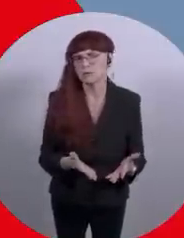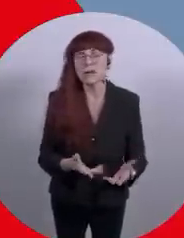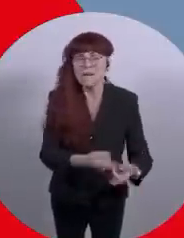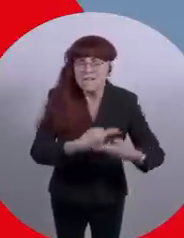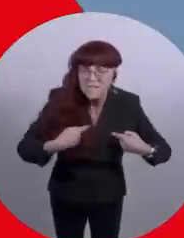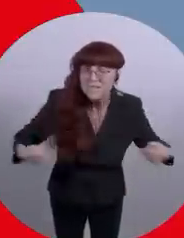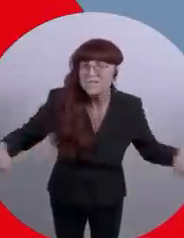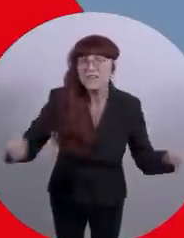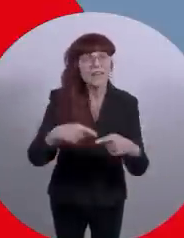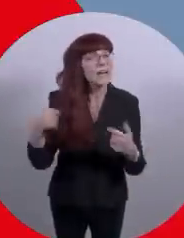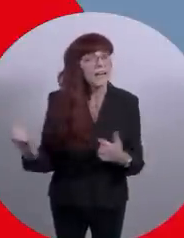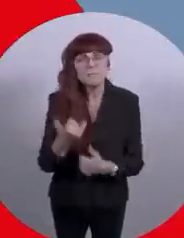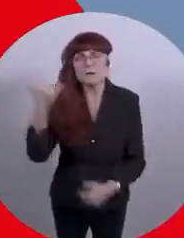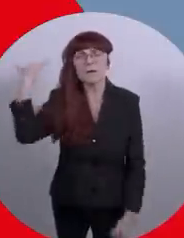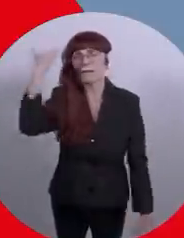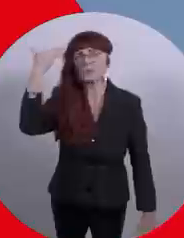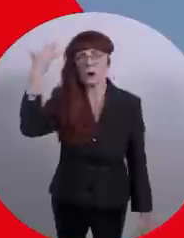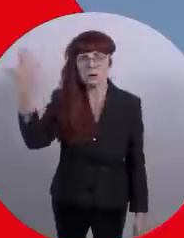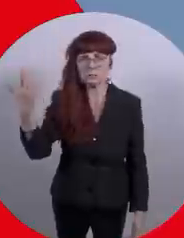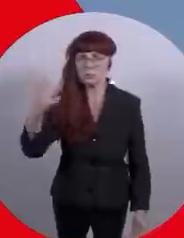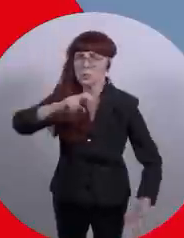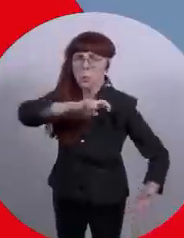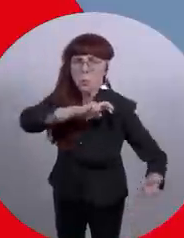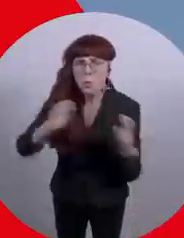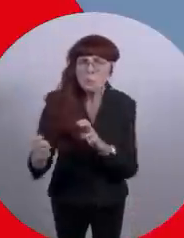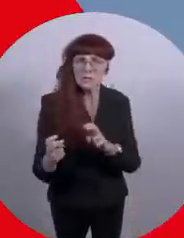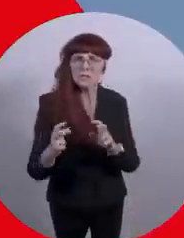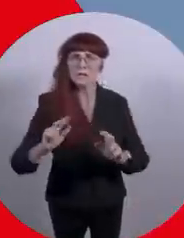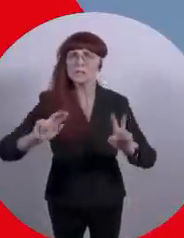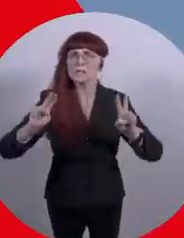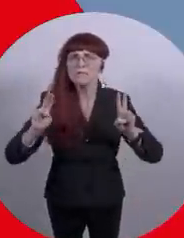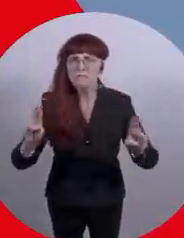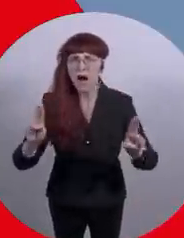so träumen die Wirklichkeit Macht haben